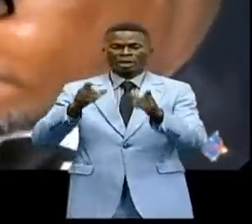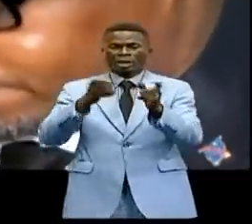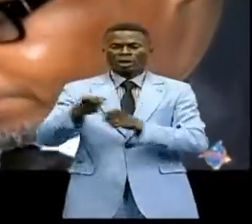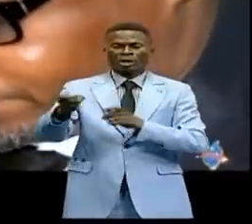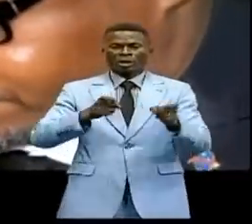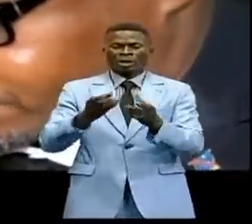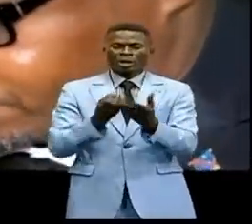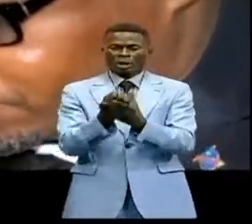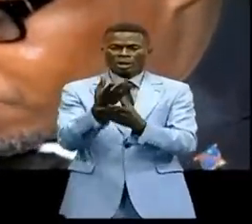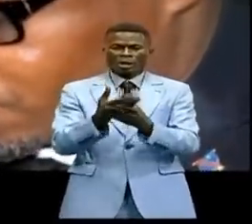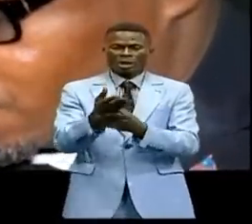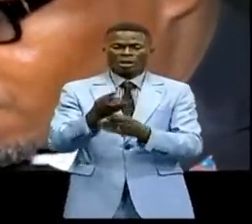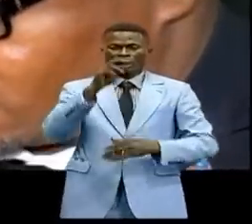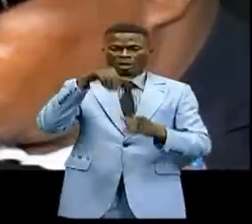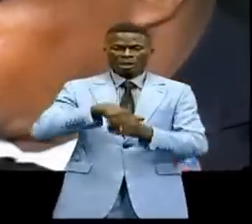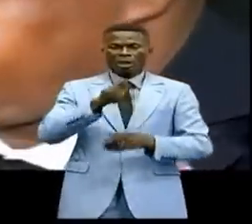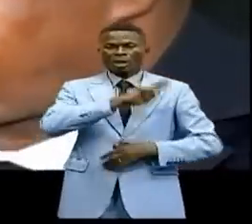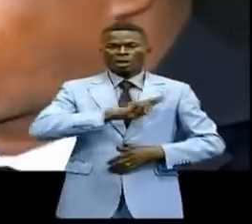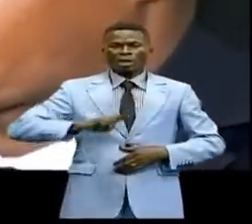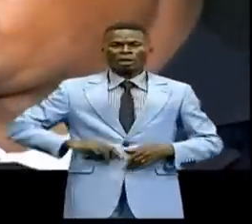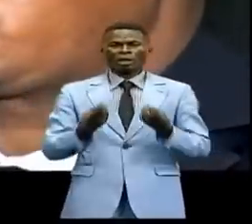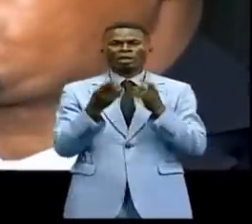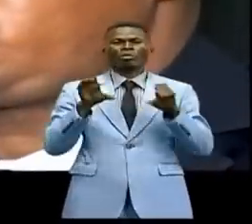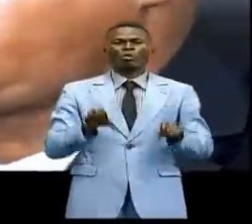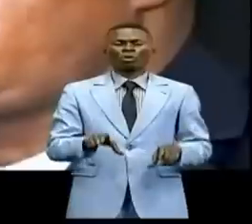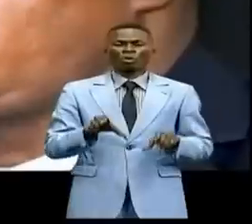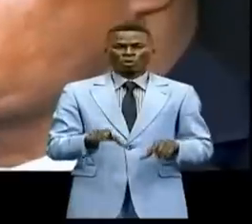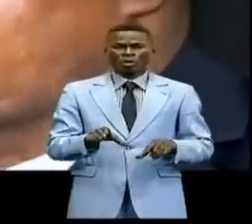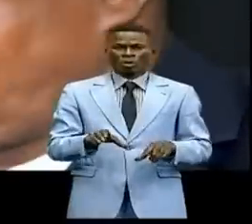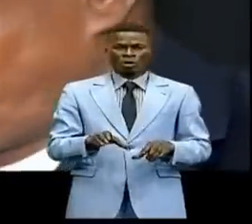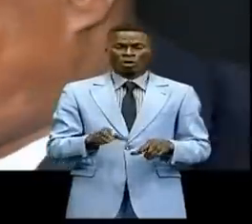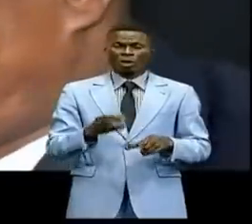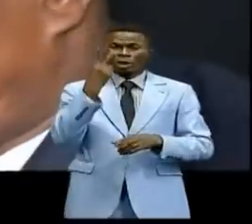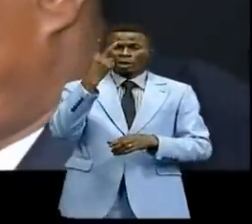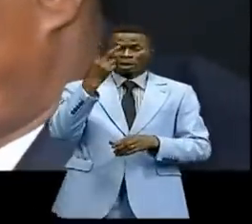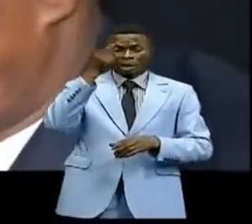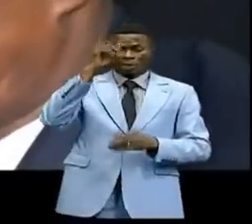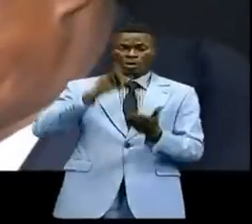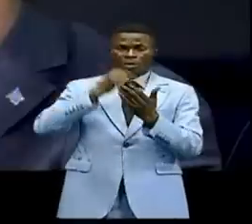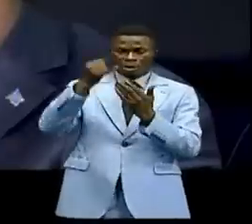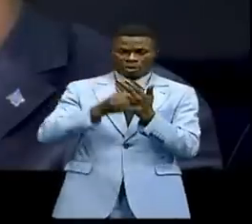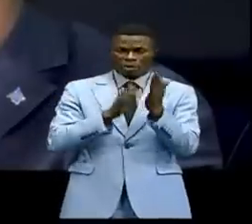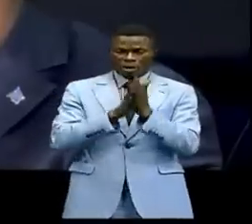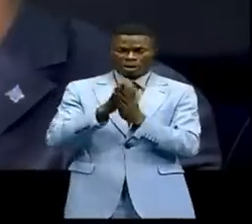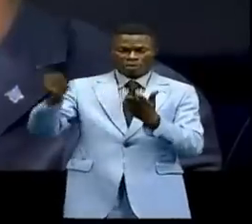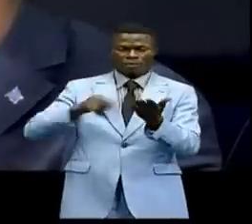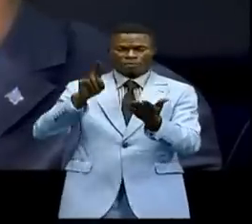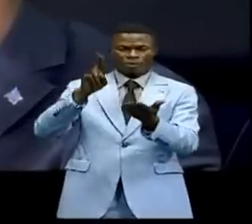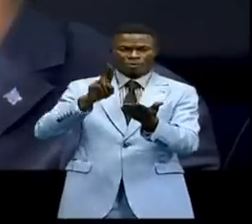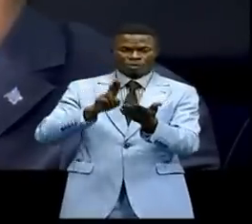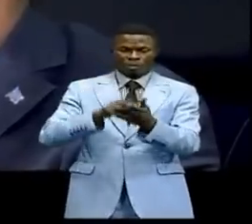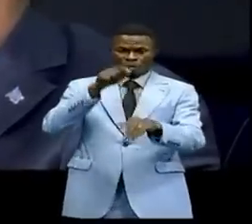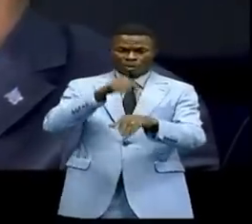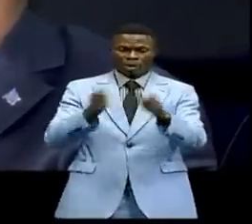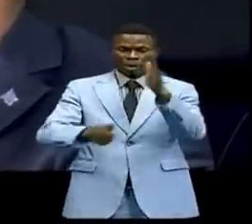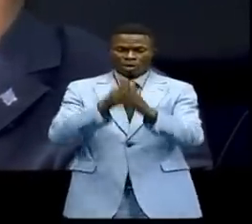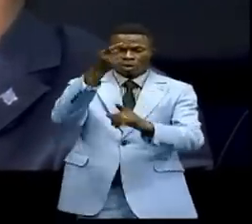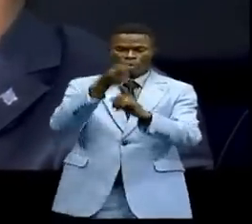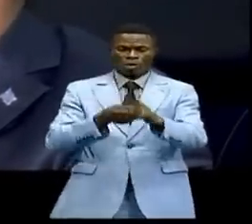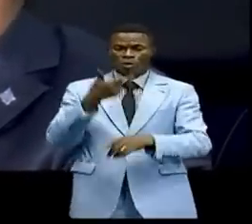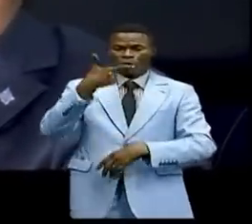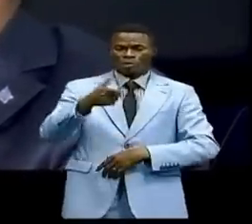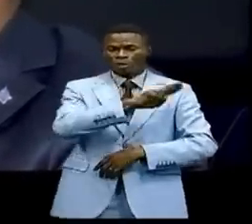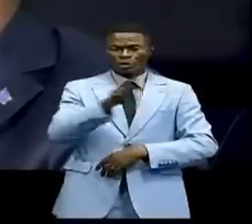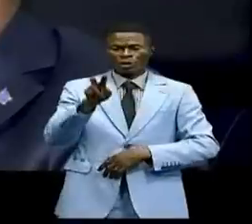gestion des dépenses en République démocratique du Congo. Ces deux premiers projets concernent la signature, en date du 11 février